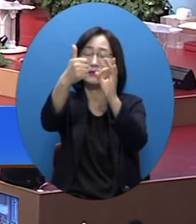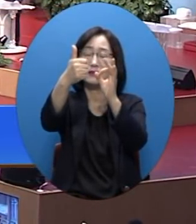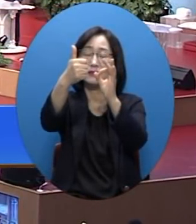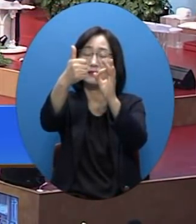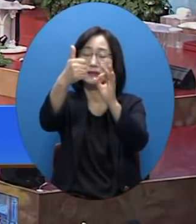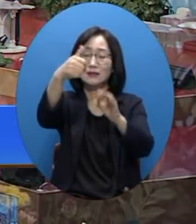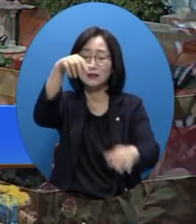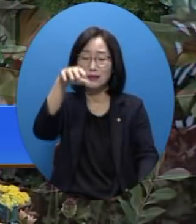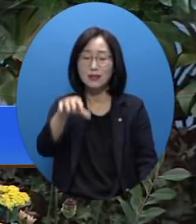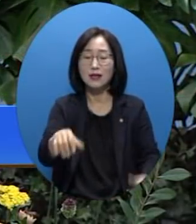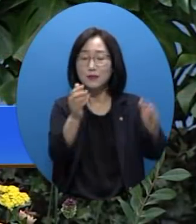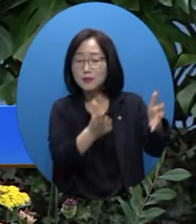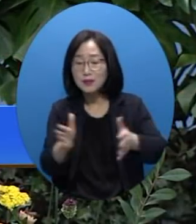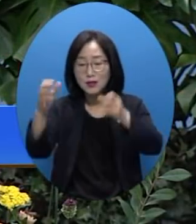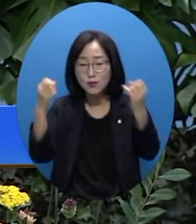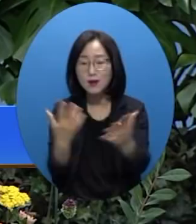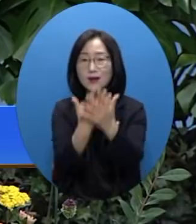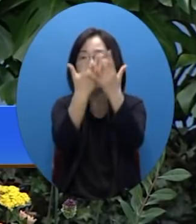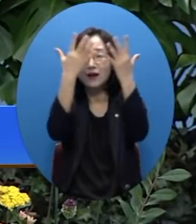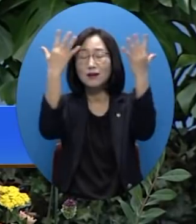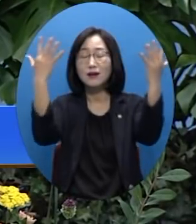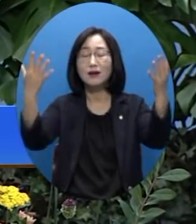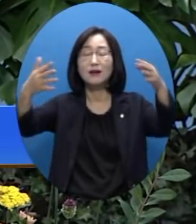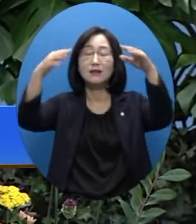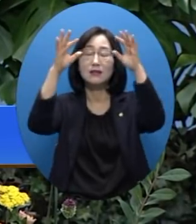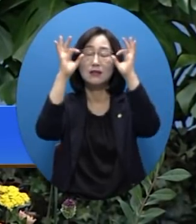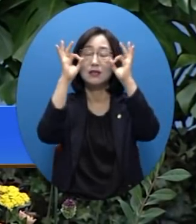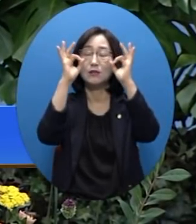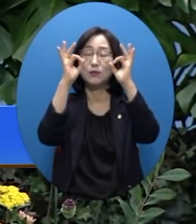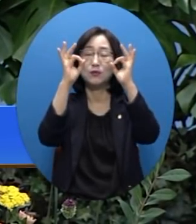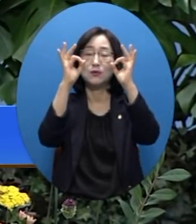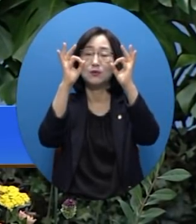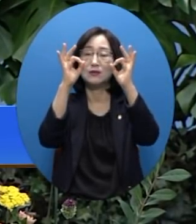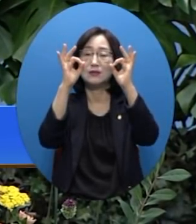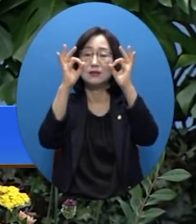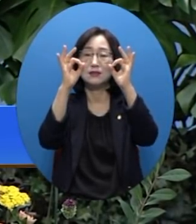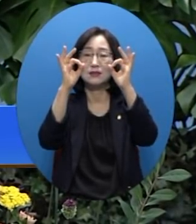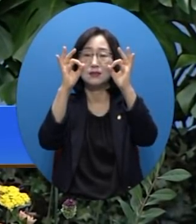바라보니 앞길 환하게